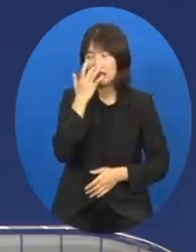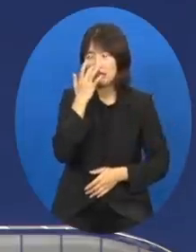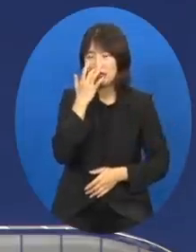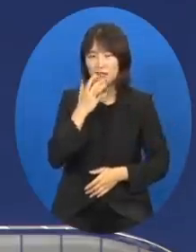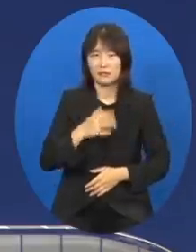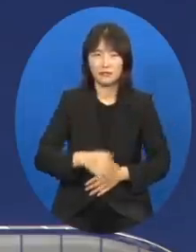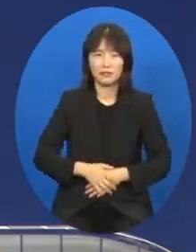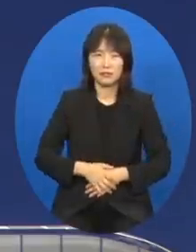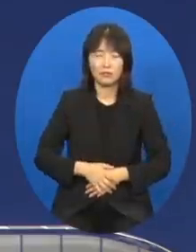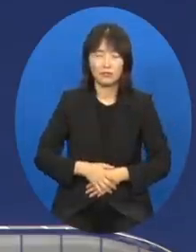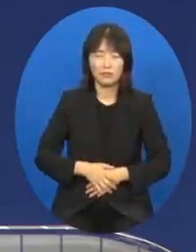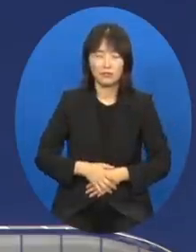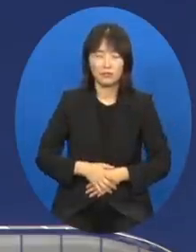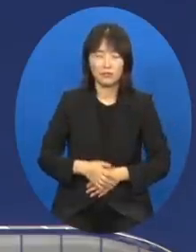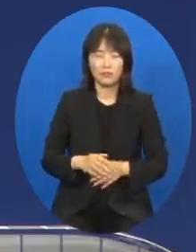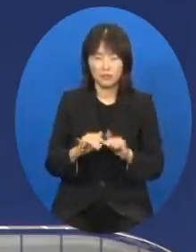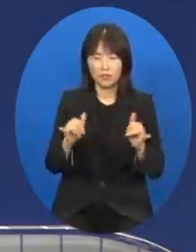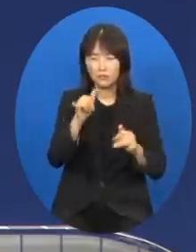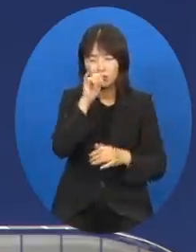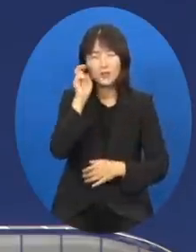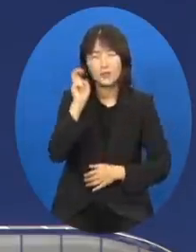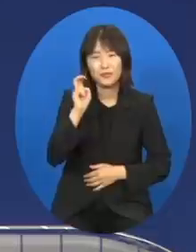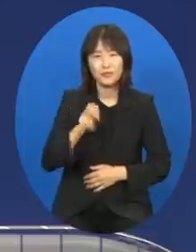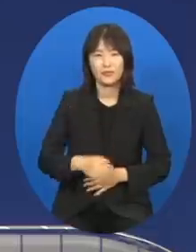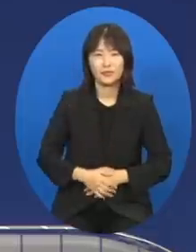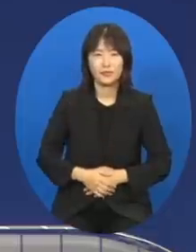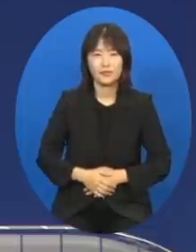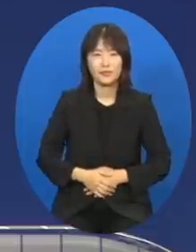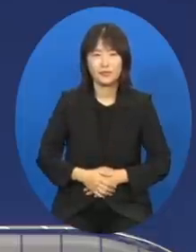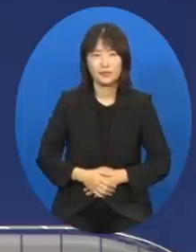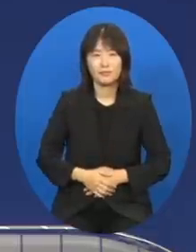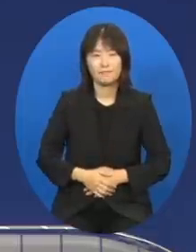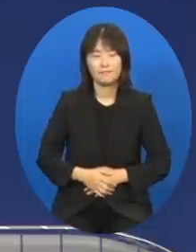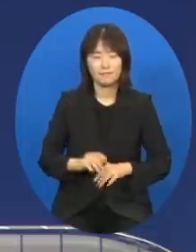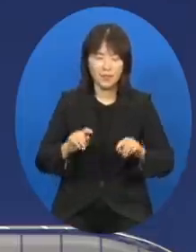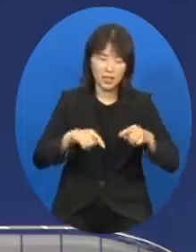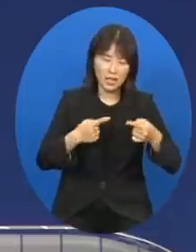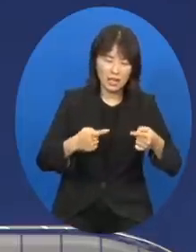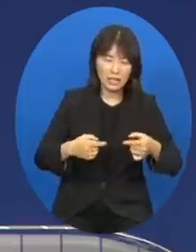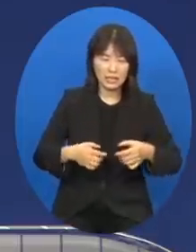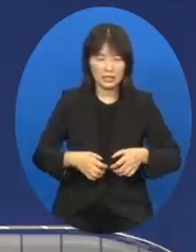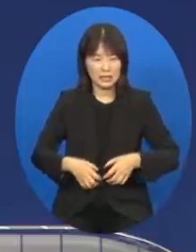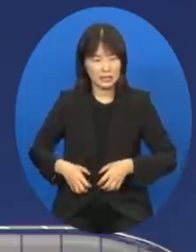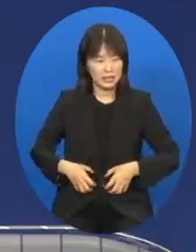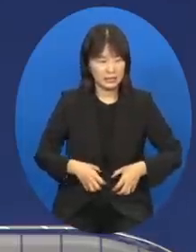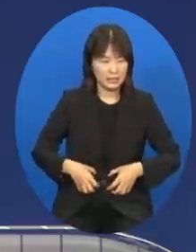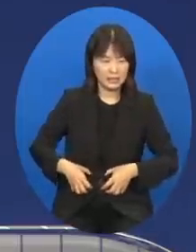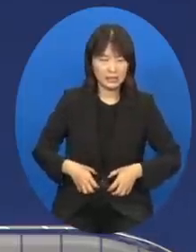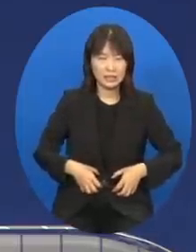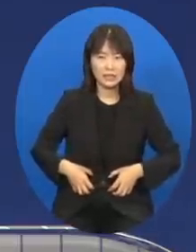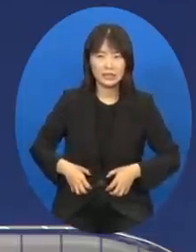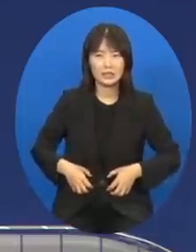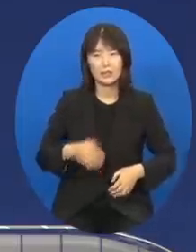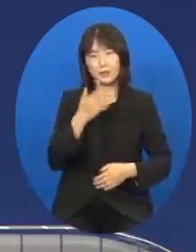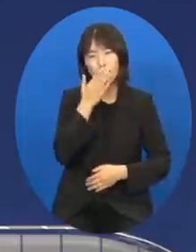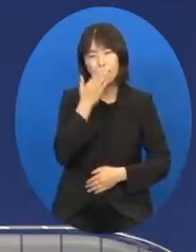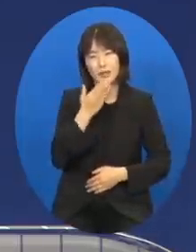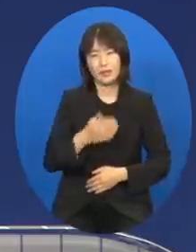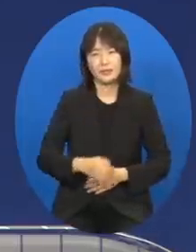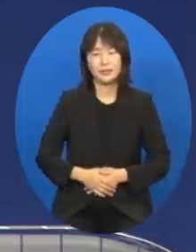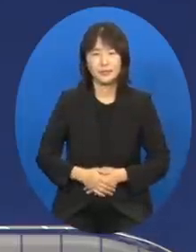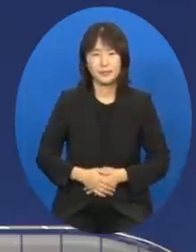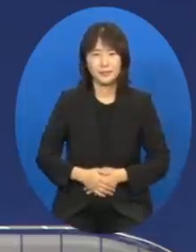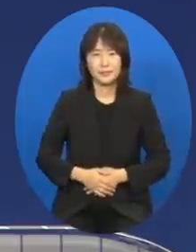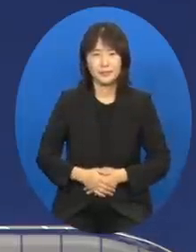없어요. 이런 분들이 있으실 거예요. 그래서 아예 참석할까 말까 그런 생각을 할 수도 있어요.